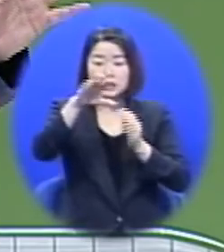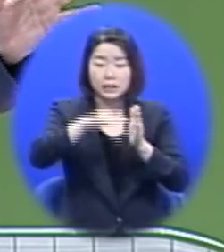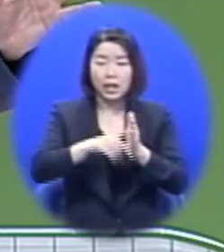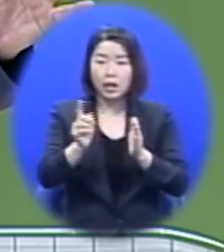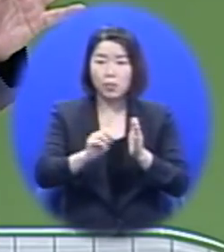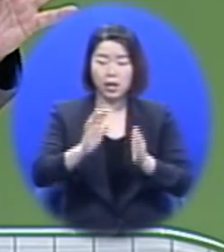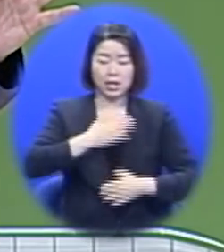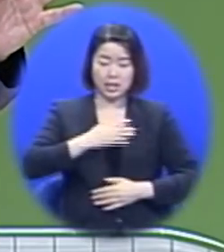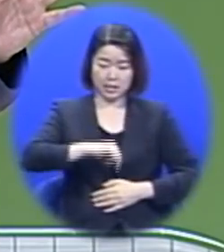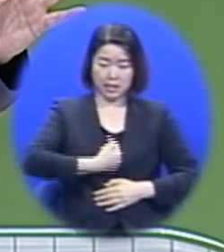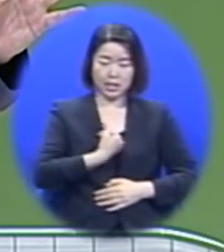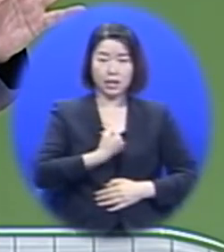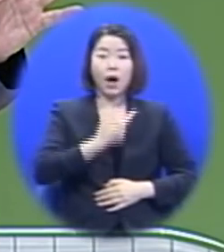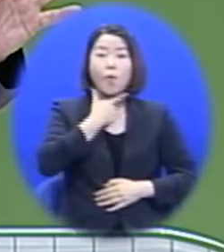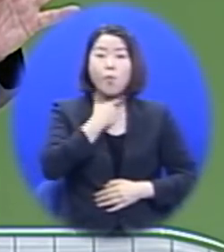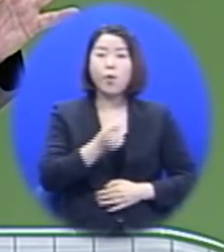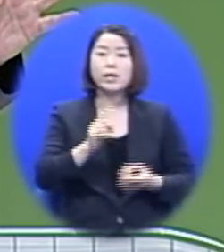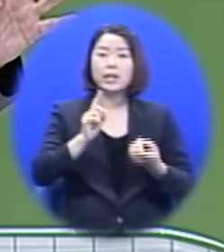대로 해주시는 그때.